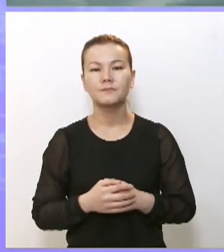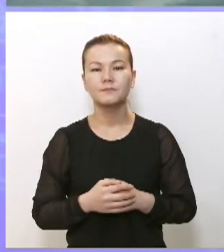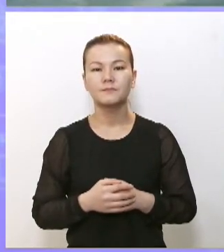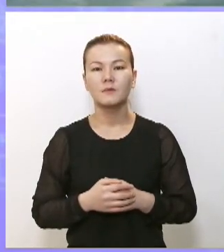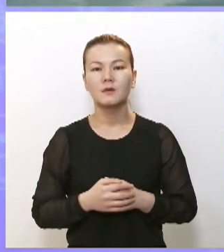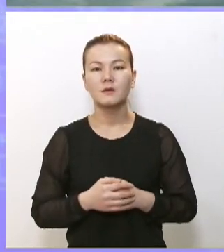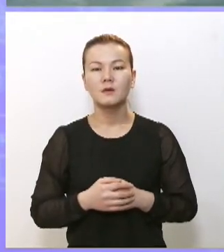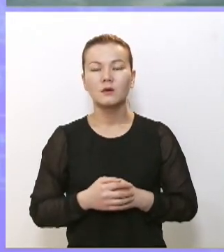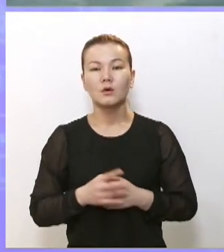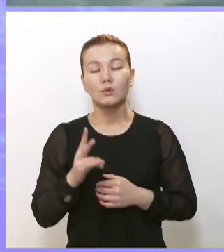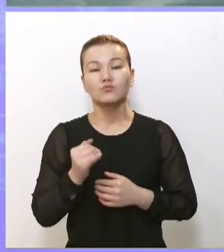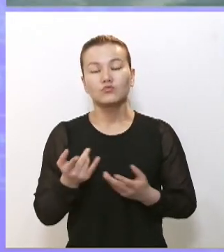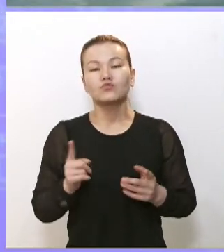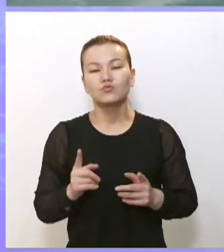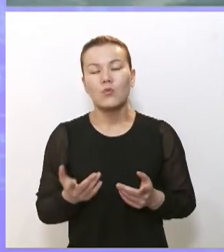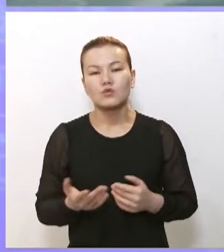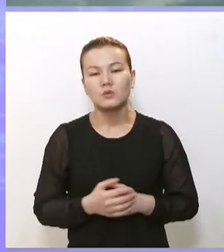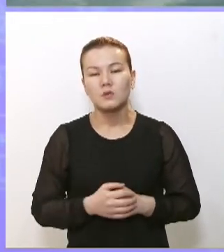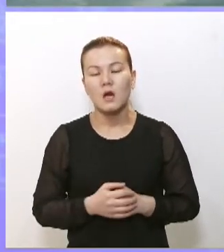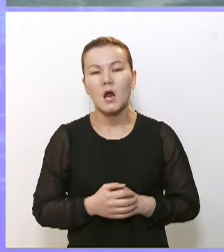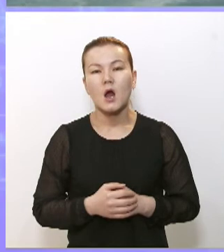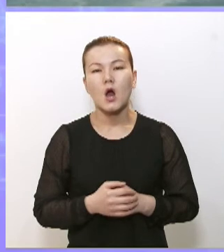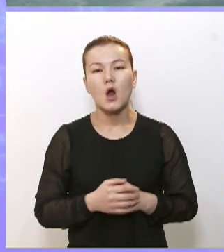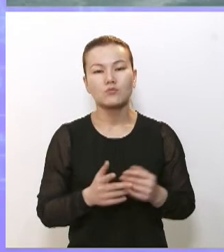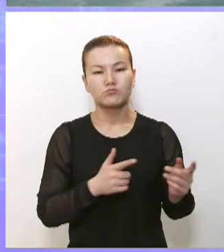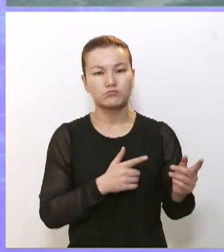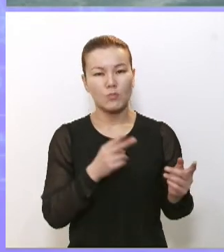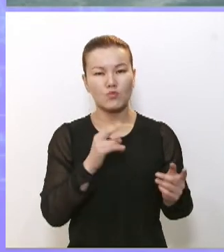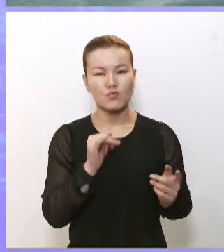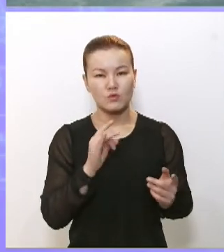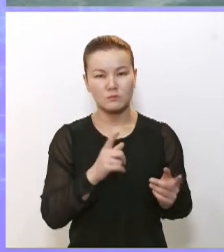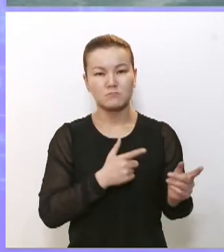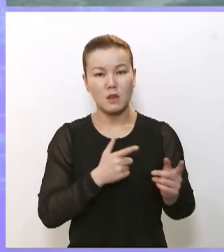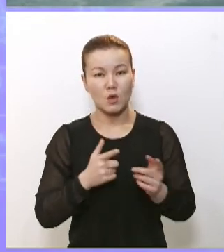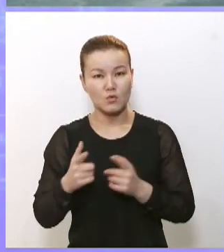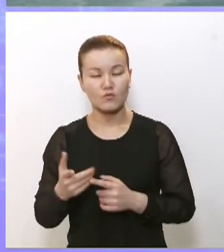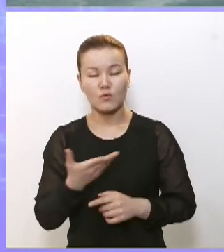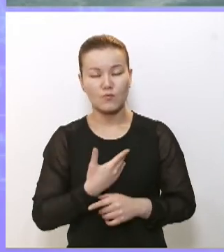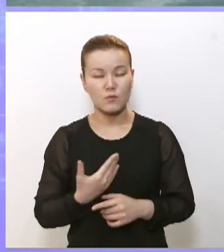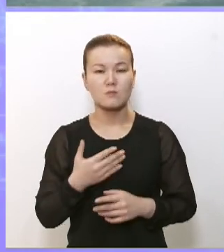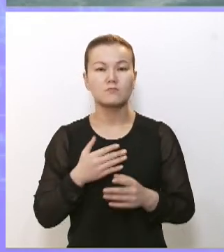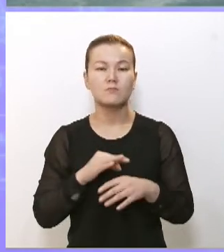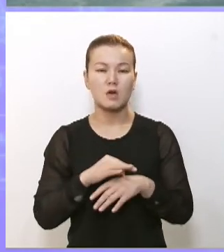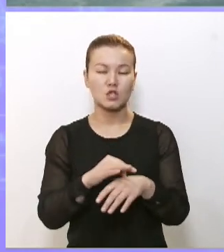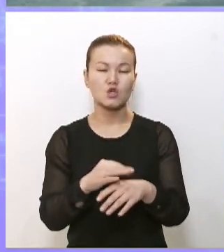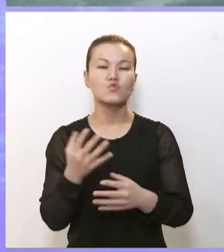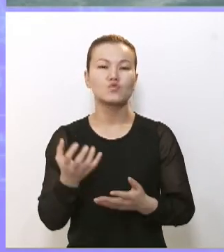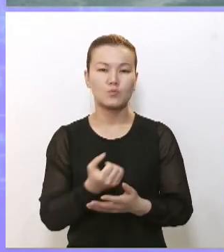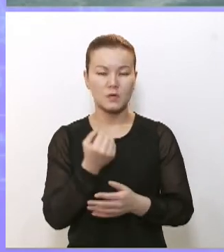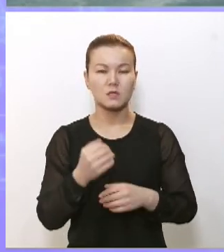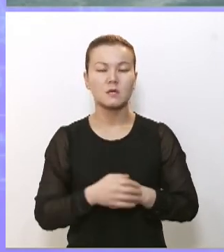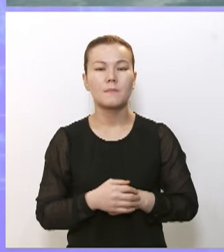ну что ж курс подготовки мы прошли успешно молодцы